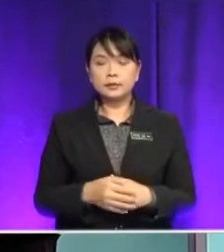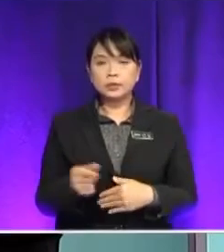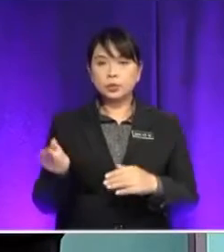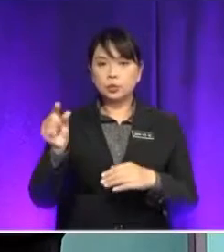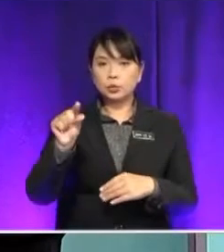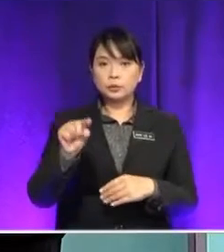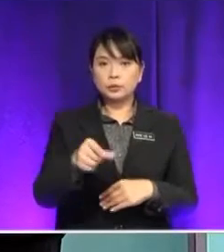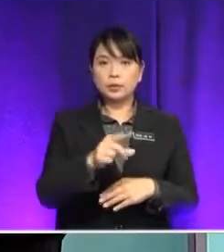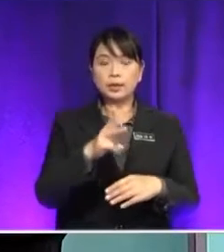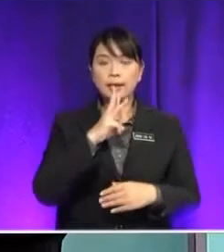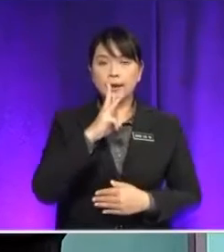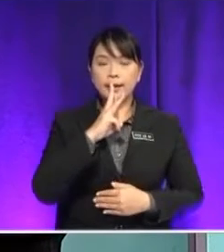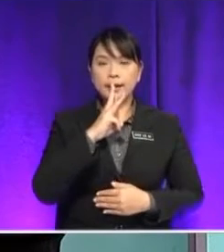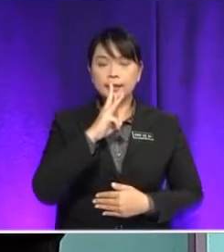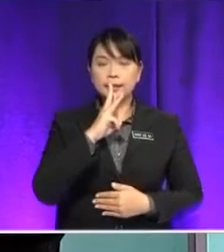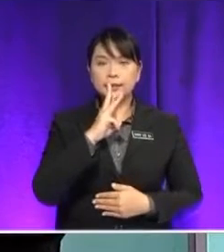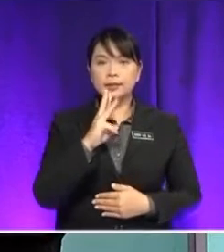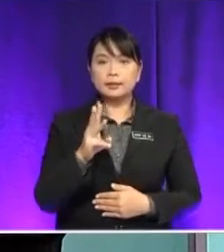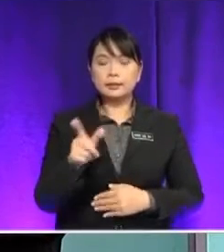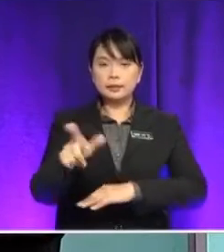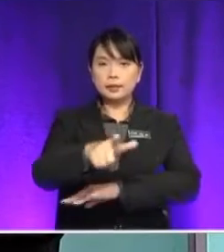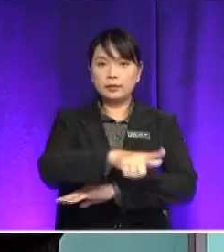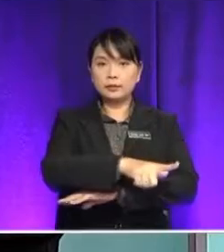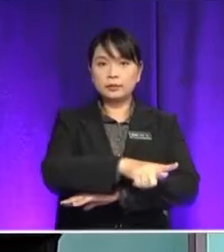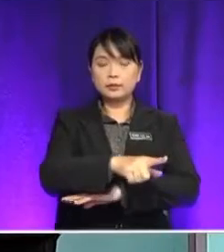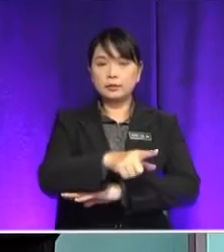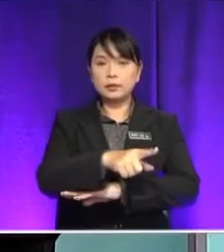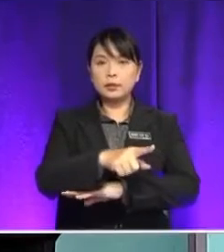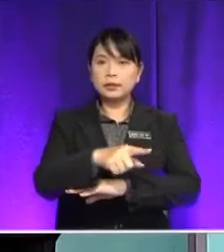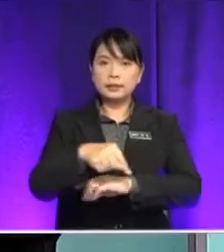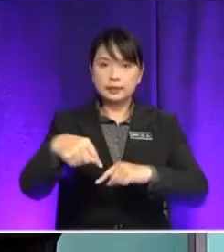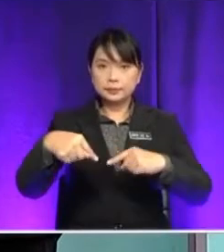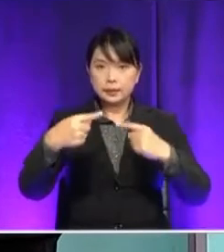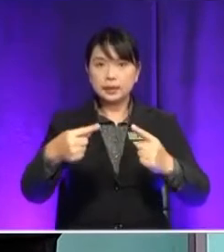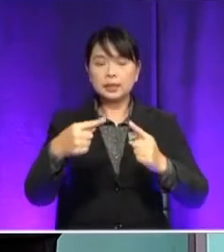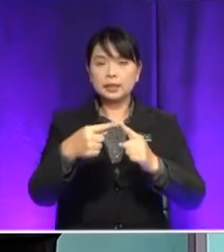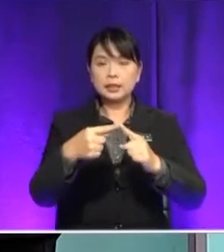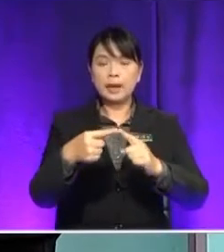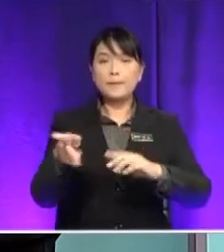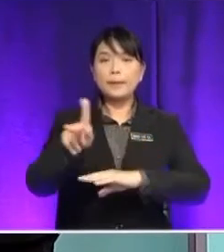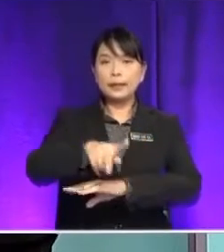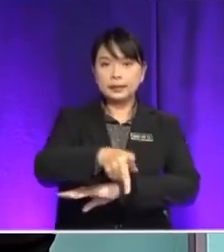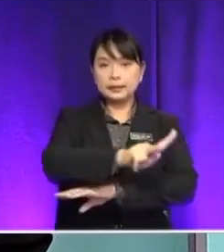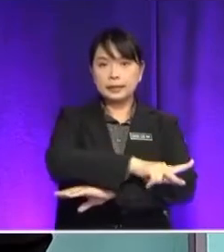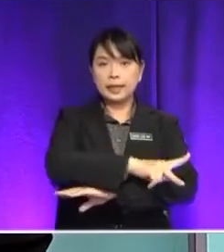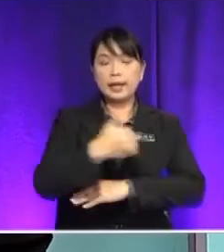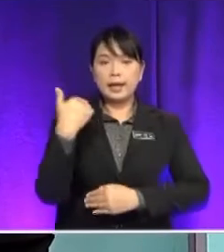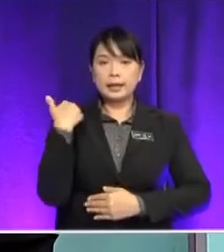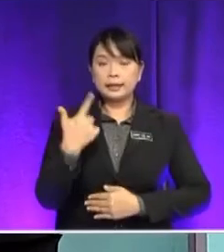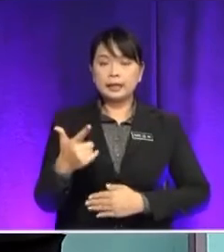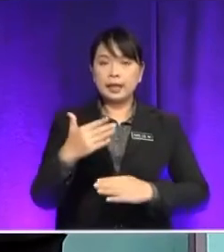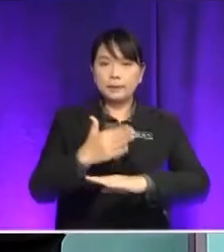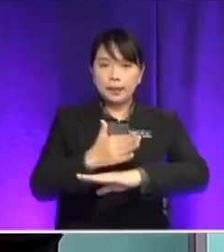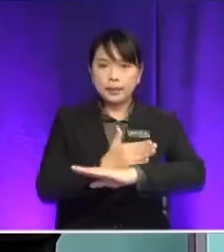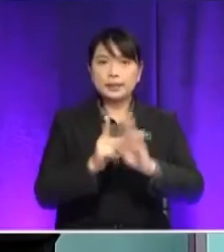air tadi tengah laut sampai ke sisi pantai gimana ya punya gelombang to Adakah makin tinggi atau